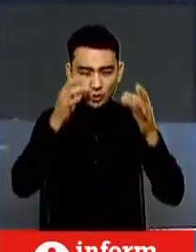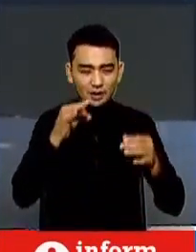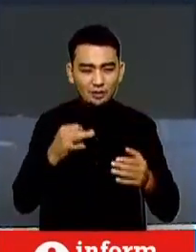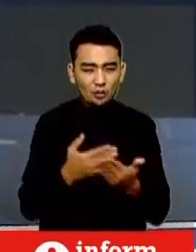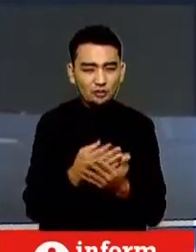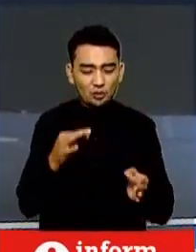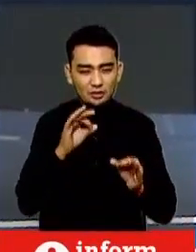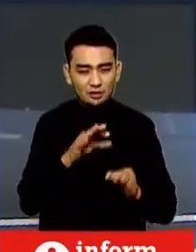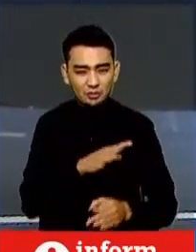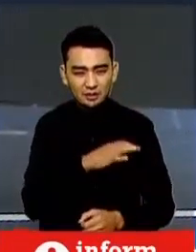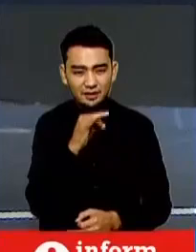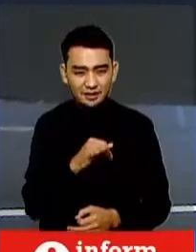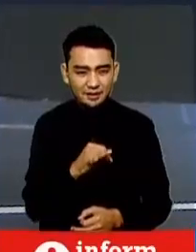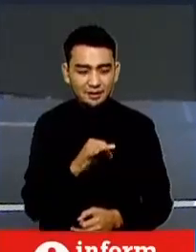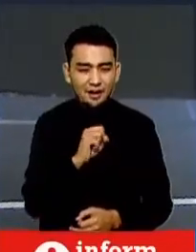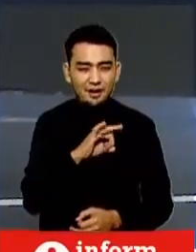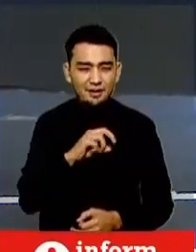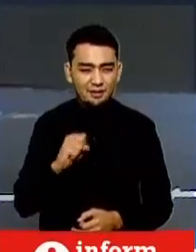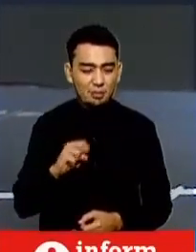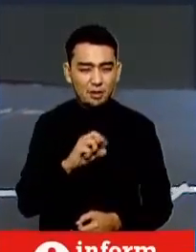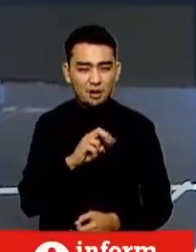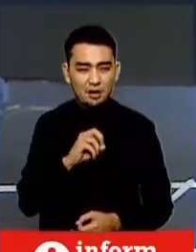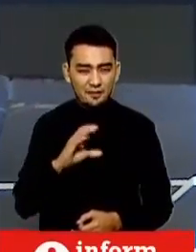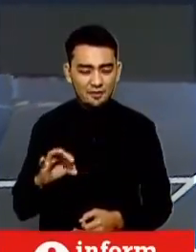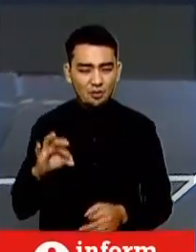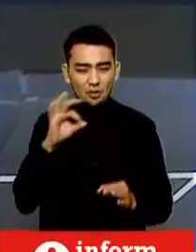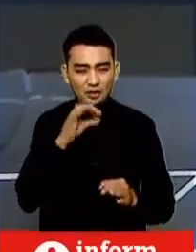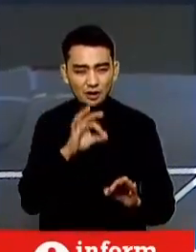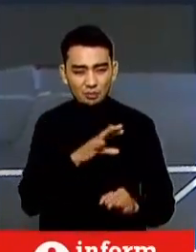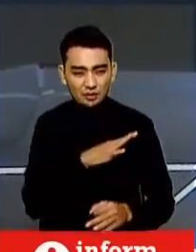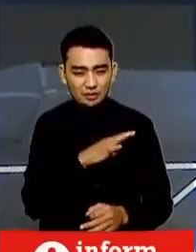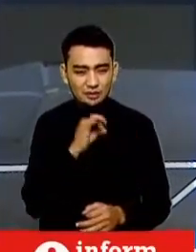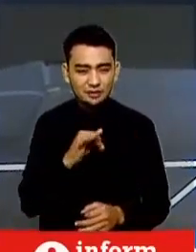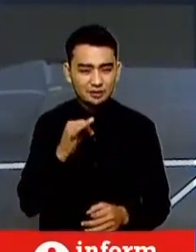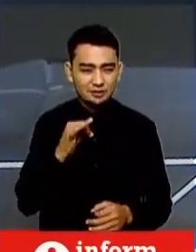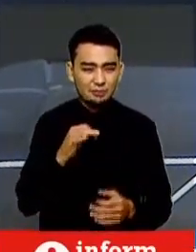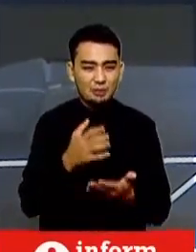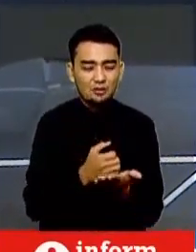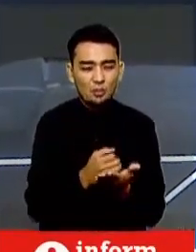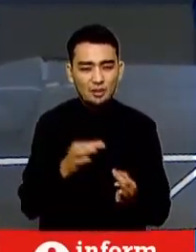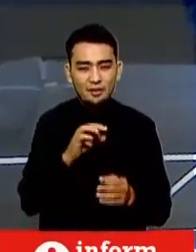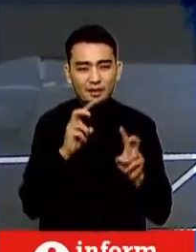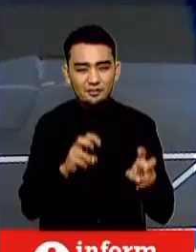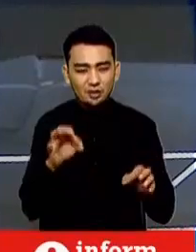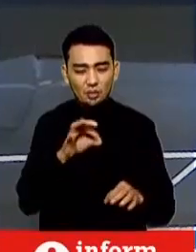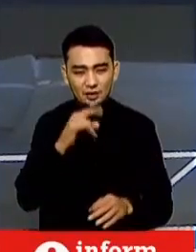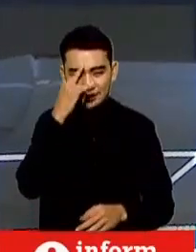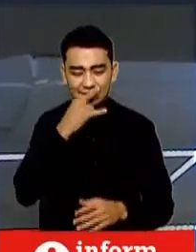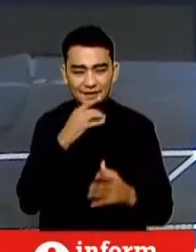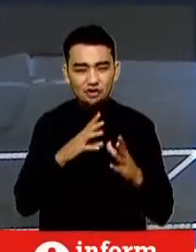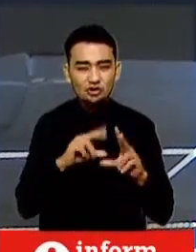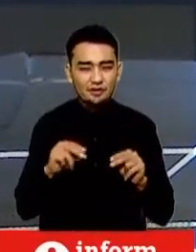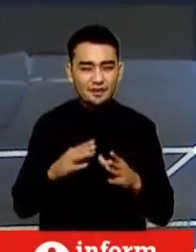информации. По словам Аиды Балаевой, в ее ведомстве уже разработали интерактивное пособие под названием «Счастливая казахстанская